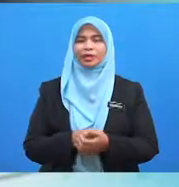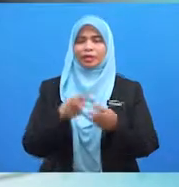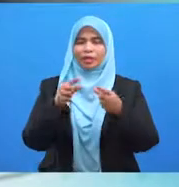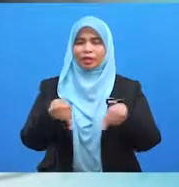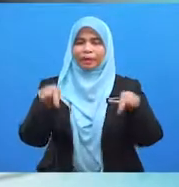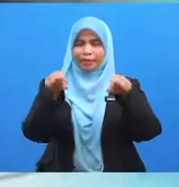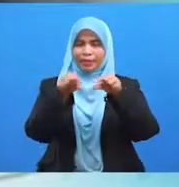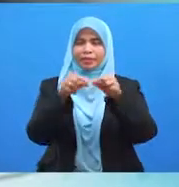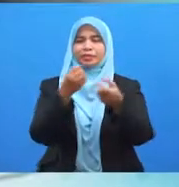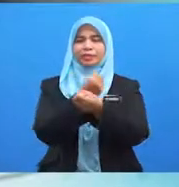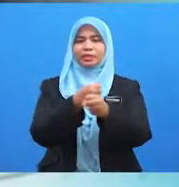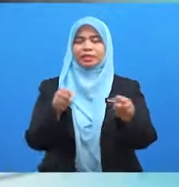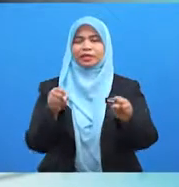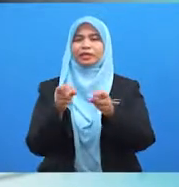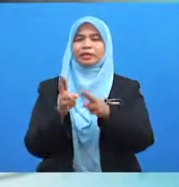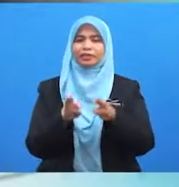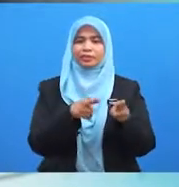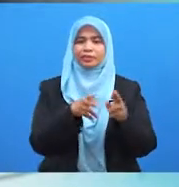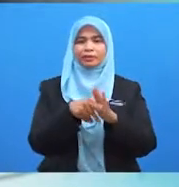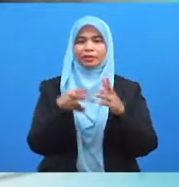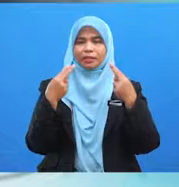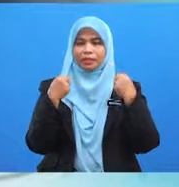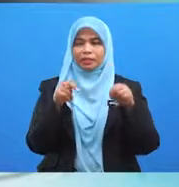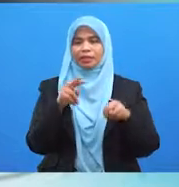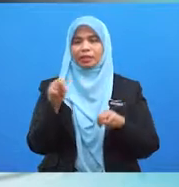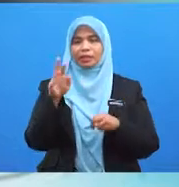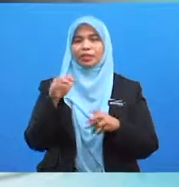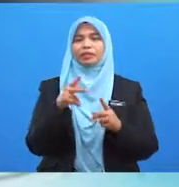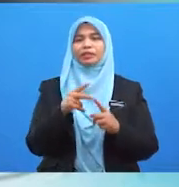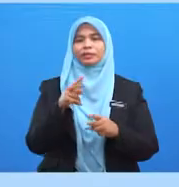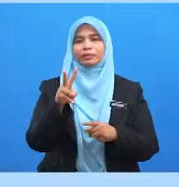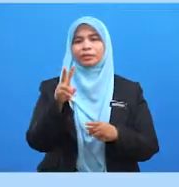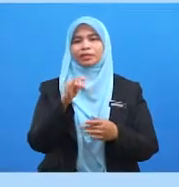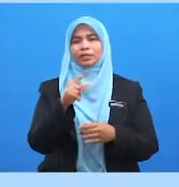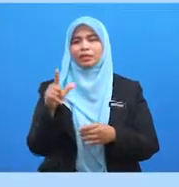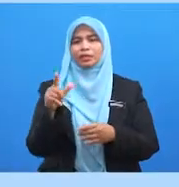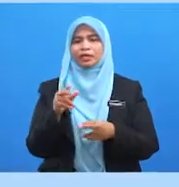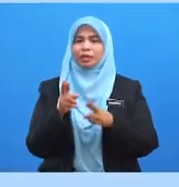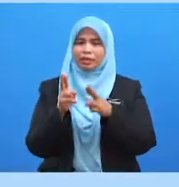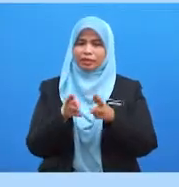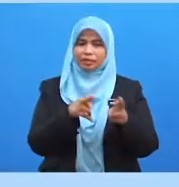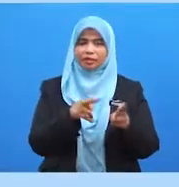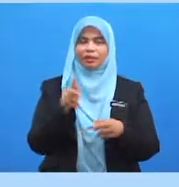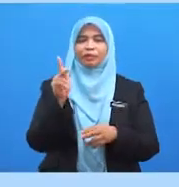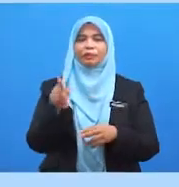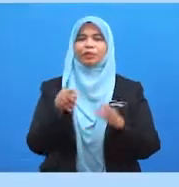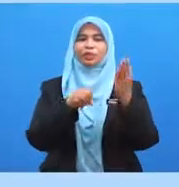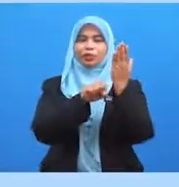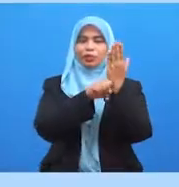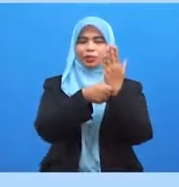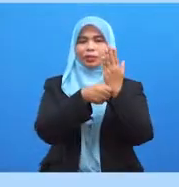Kepentingan menyediakan rancangan perniagaan yang kedua ialah merancang keperluan